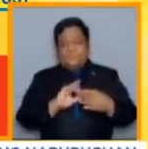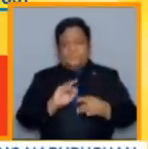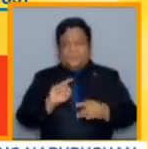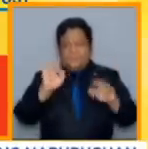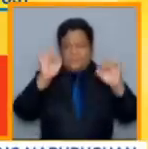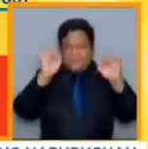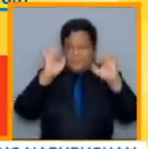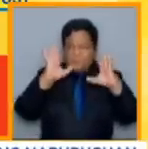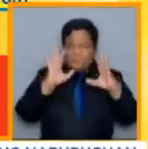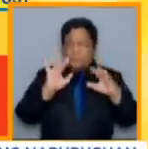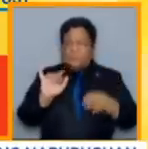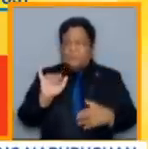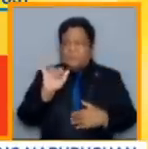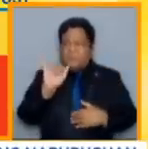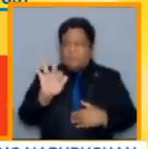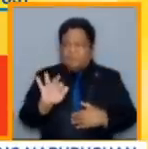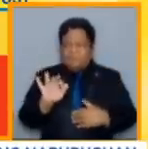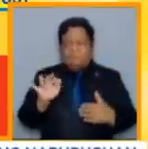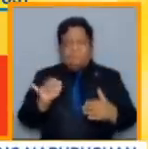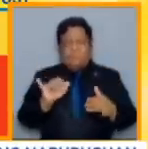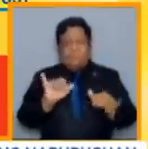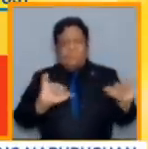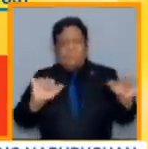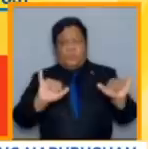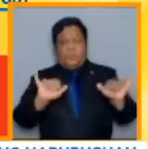sa paligid na naglilipana.